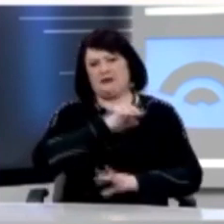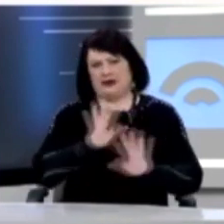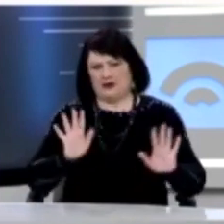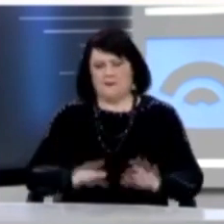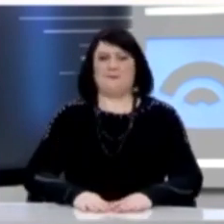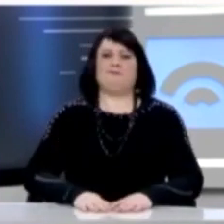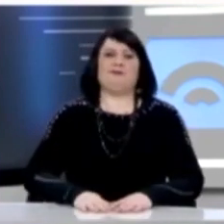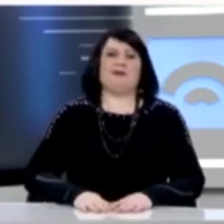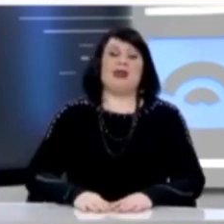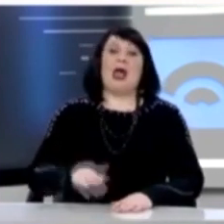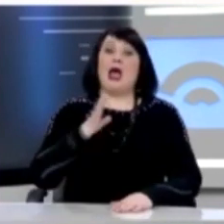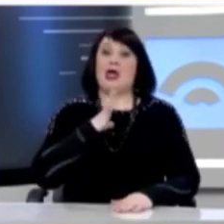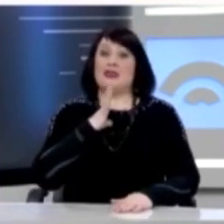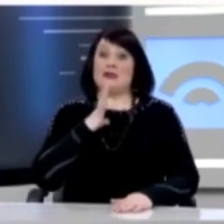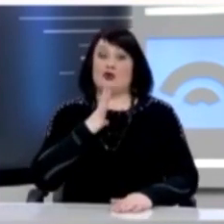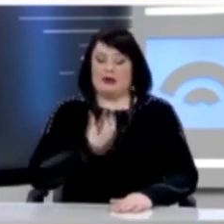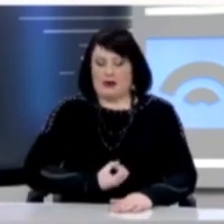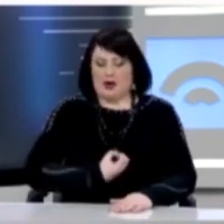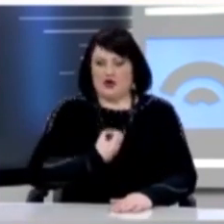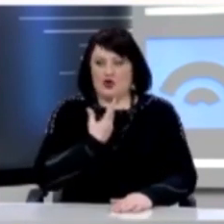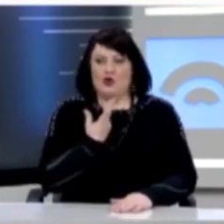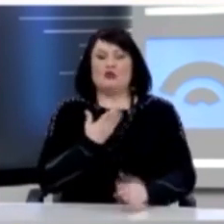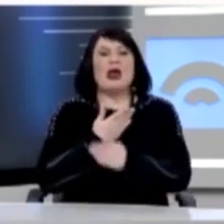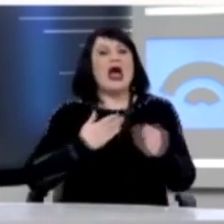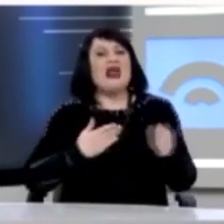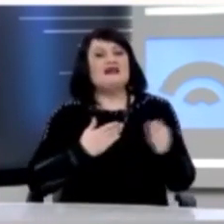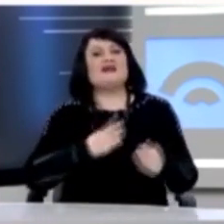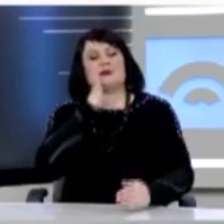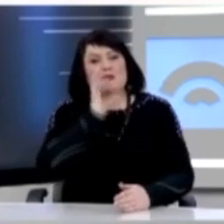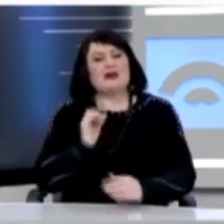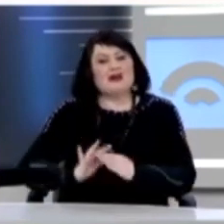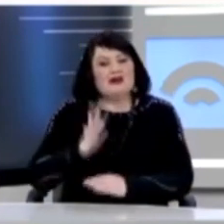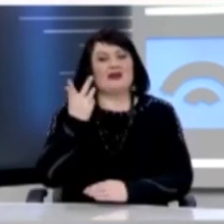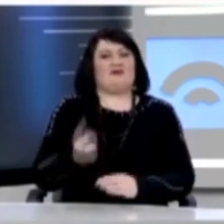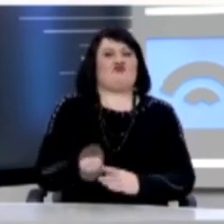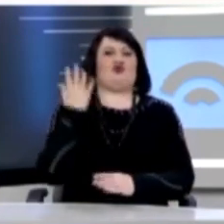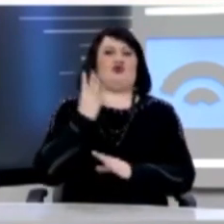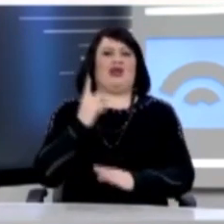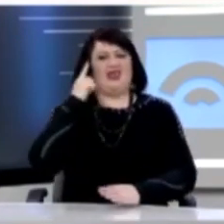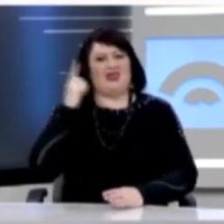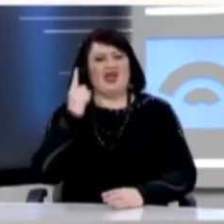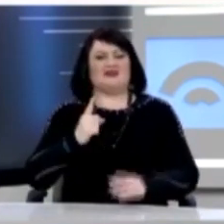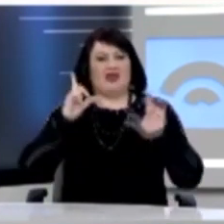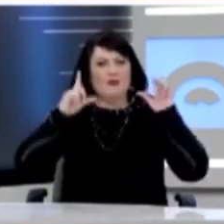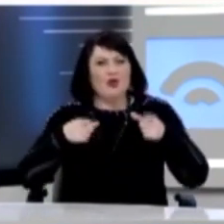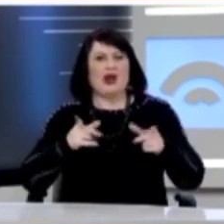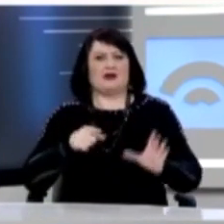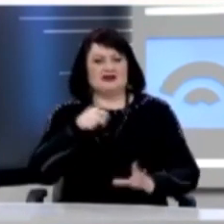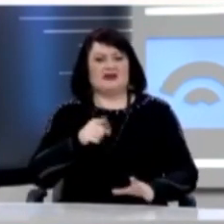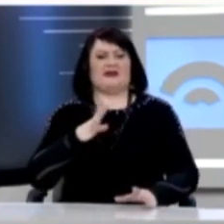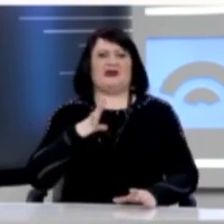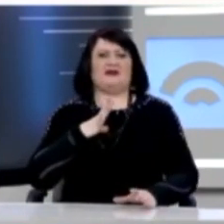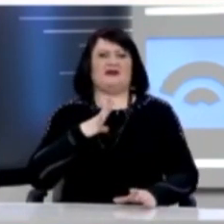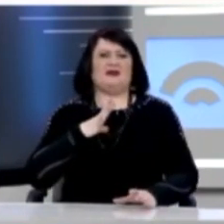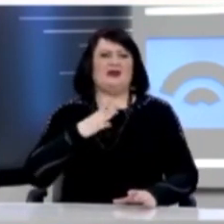γίνει κριτήριο για ανθρώπους που νιώθουν αριστεροί, προοδευτικοί, ριζοσπάστες, δημοκράτες. Αυτή η